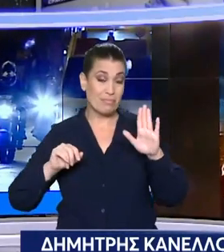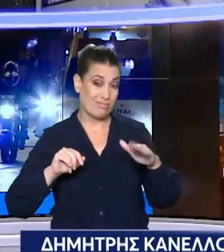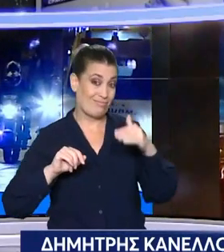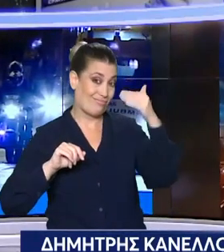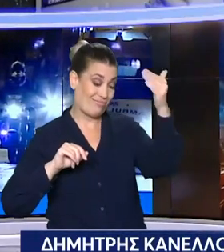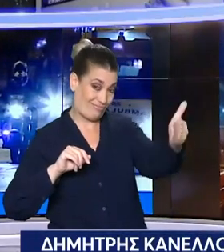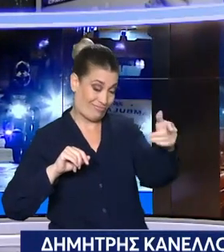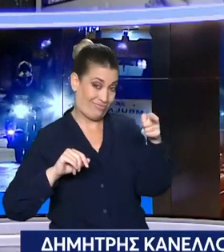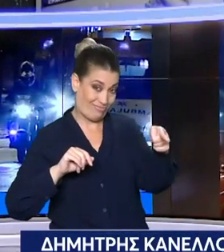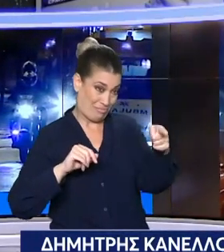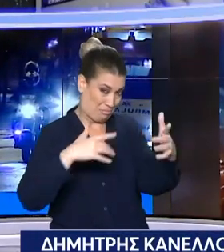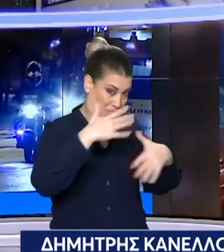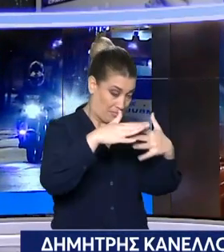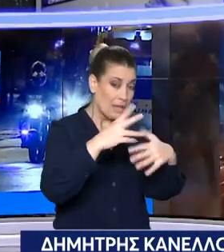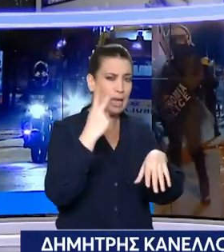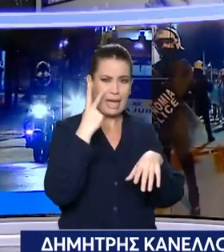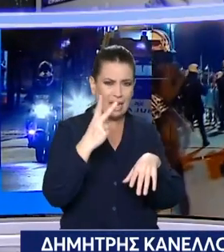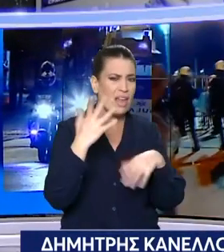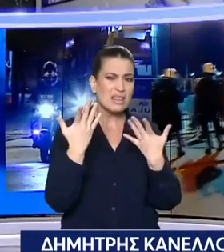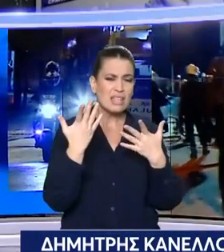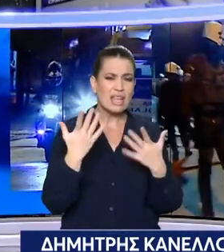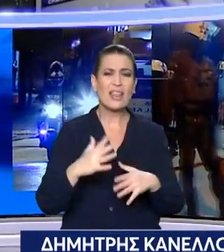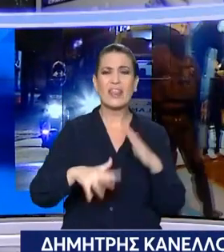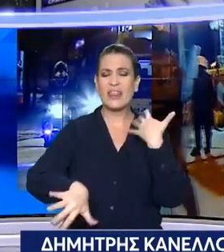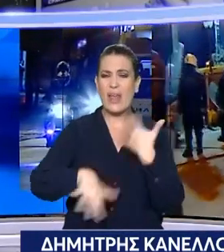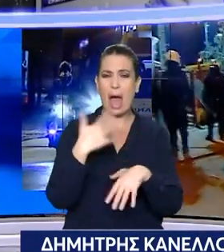15 κλουβών της αστυνομίας,